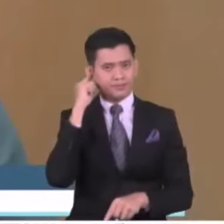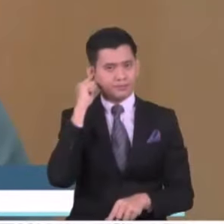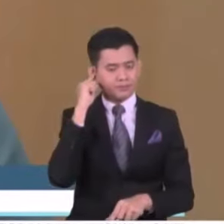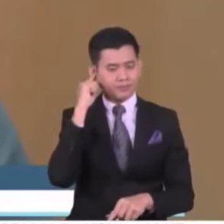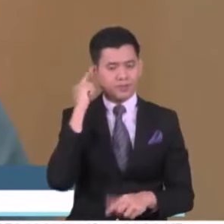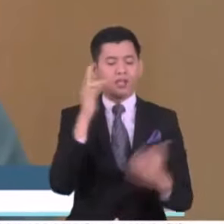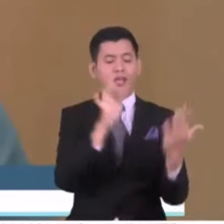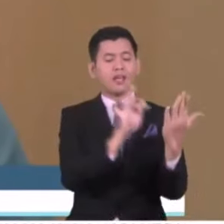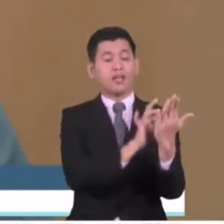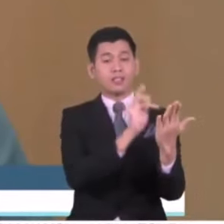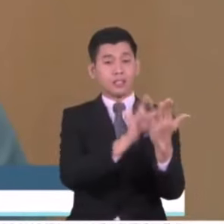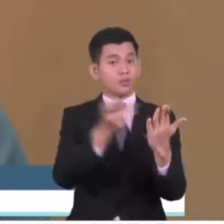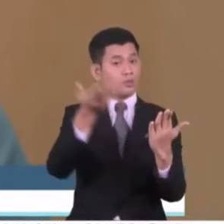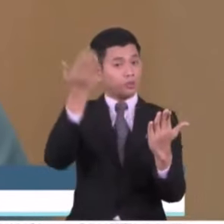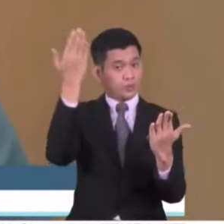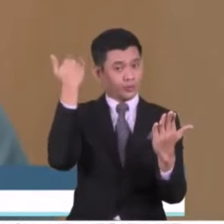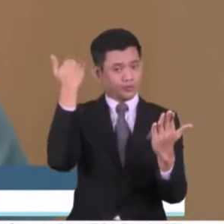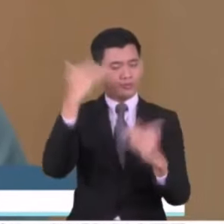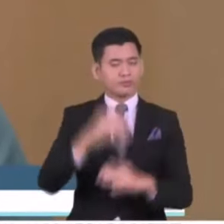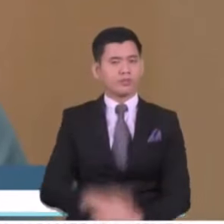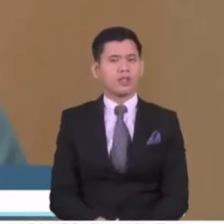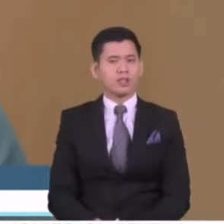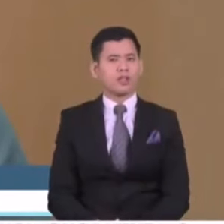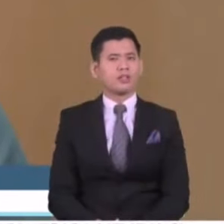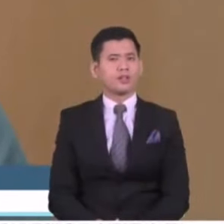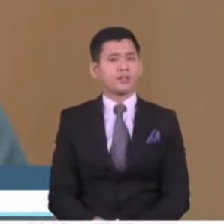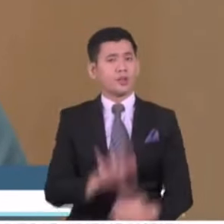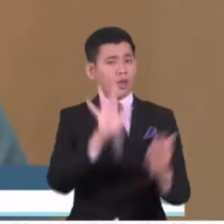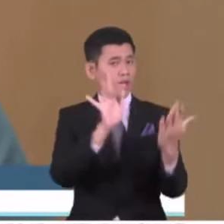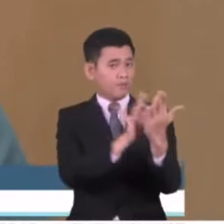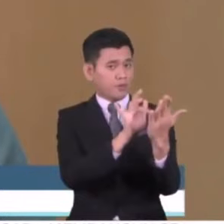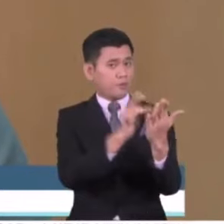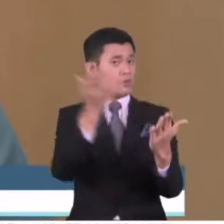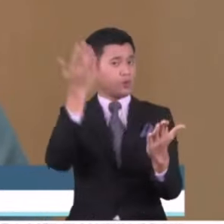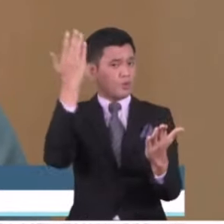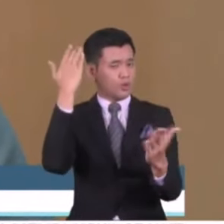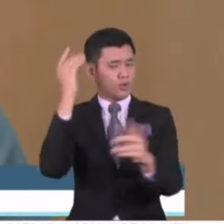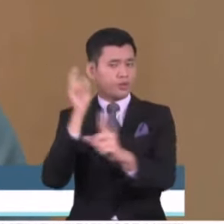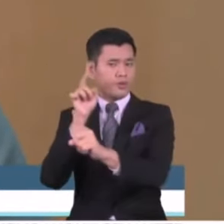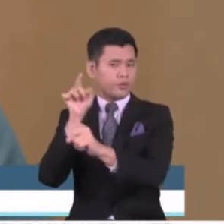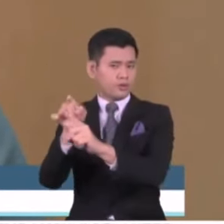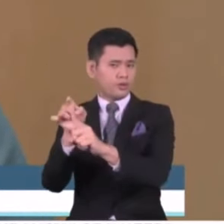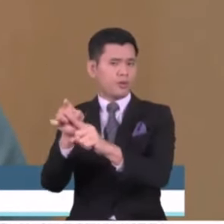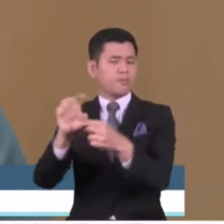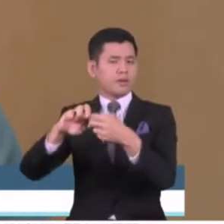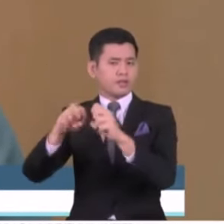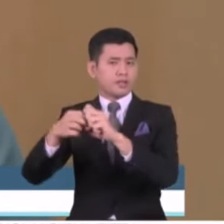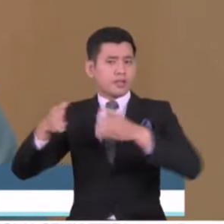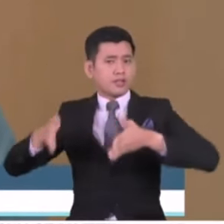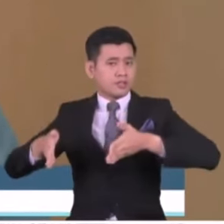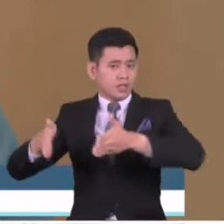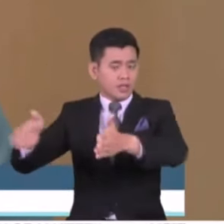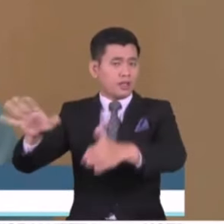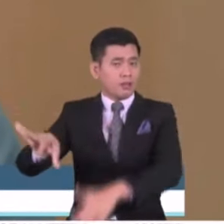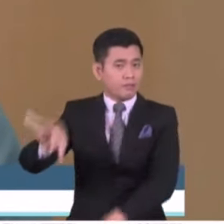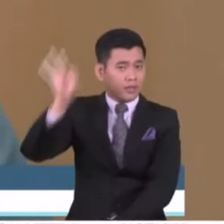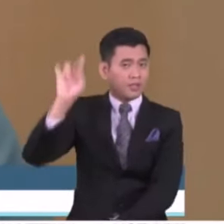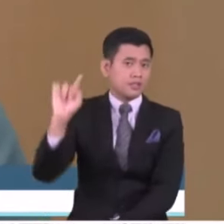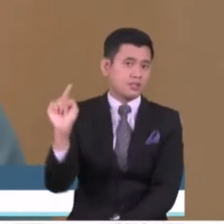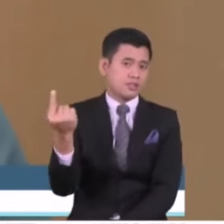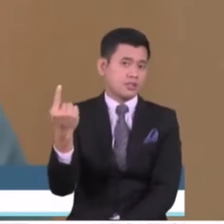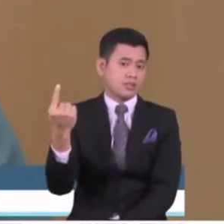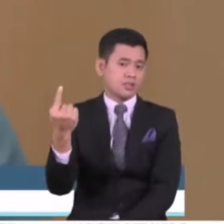Berbeza dengan aplikasi terdahulu yang lebih berfokuskan kepada jenis-jenis masalah jalan raya tertentu